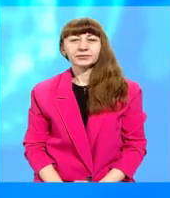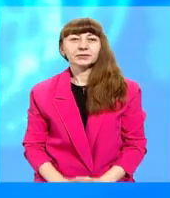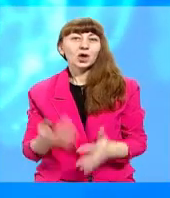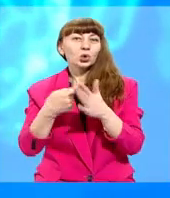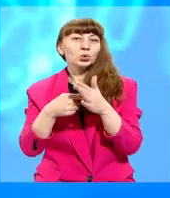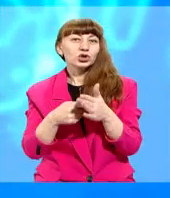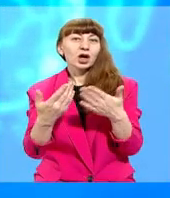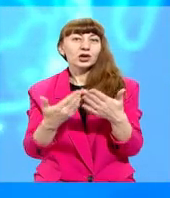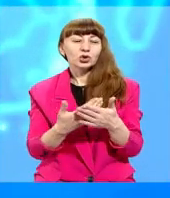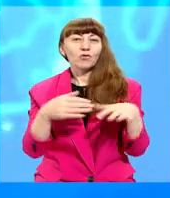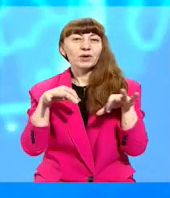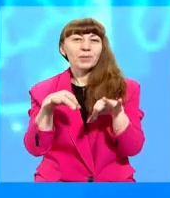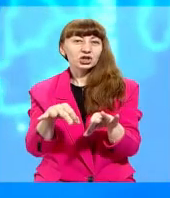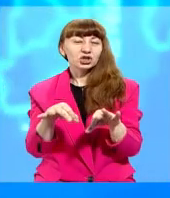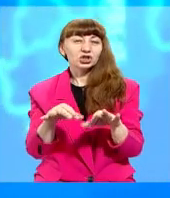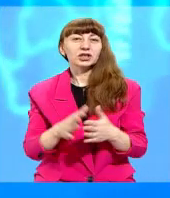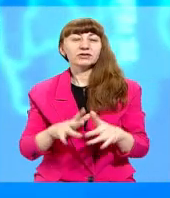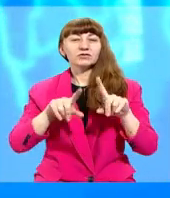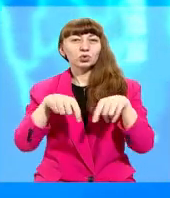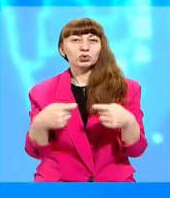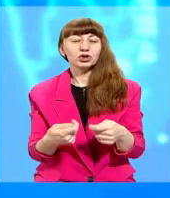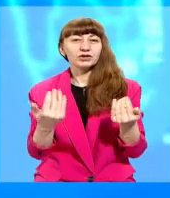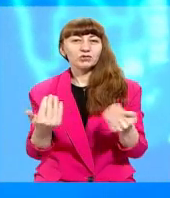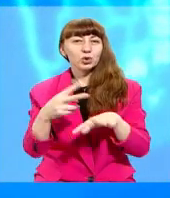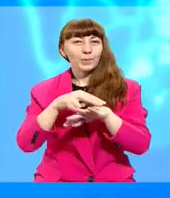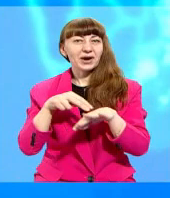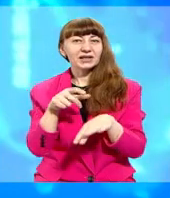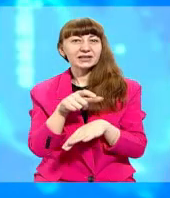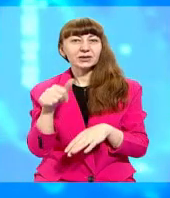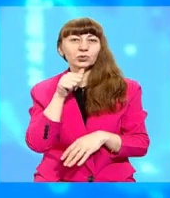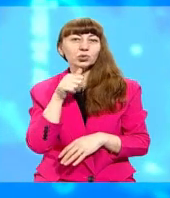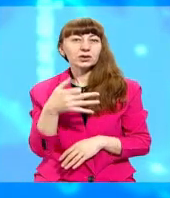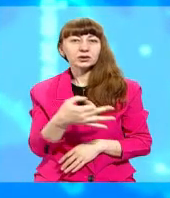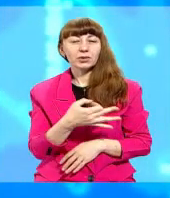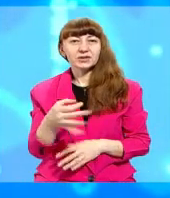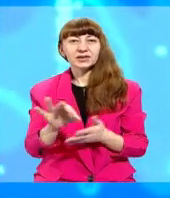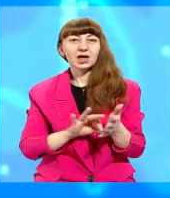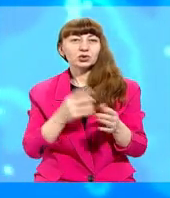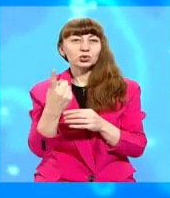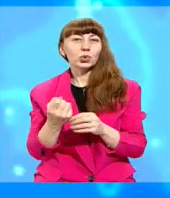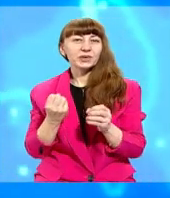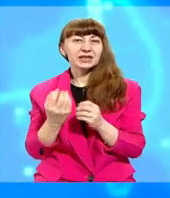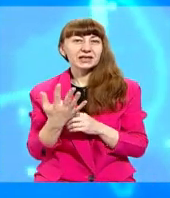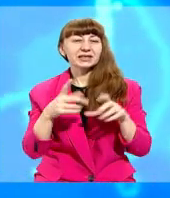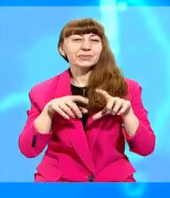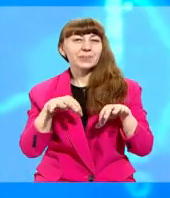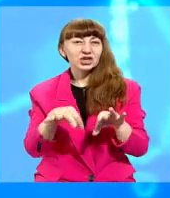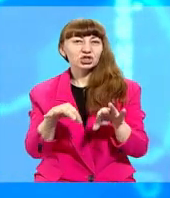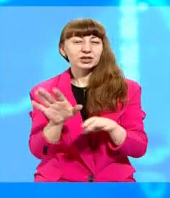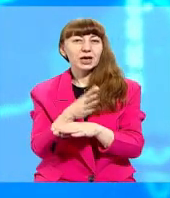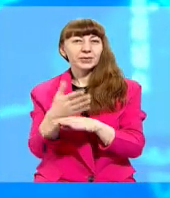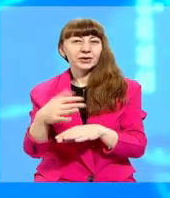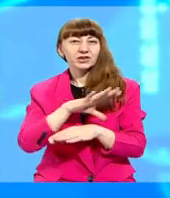Ключи от новых служебных автомобилей вручили сегодня полицейским Кустанайской области. Сразу 115 машин распределены по